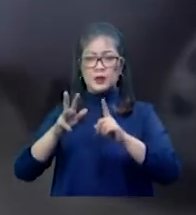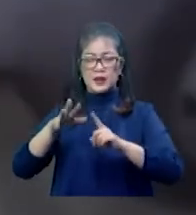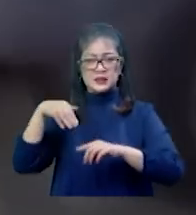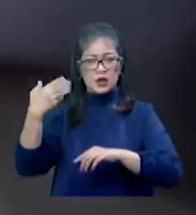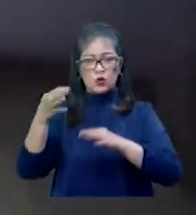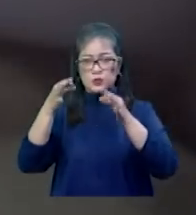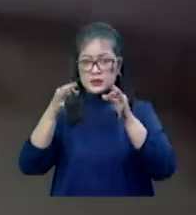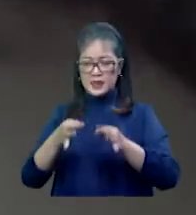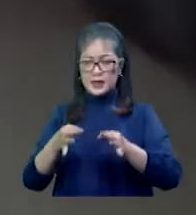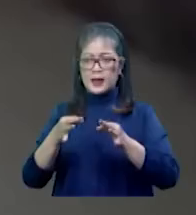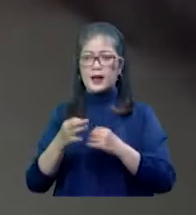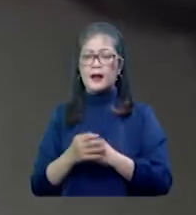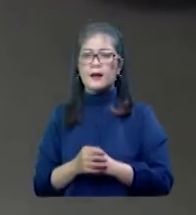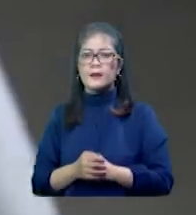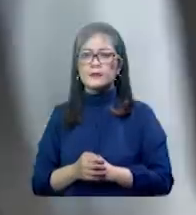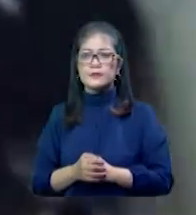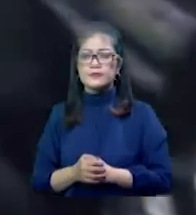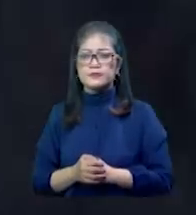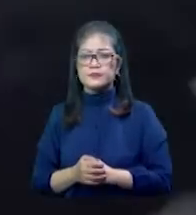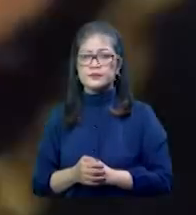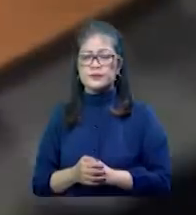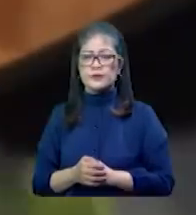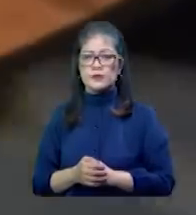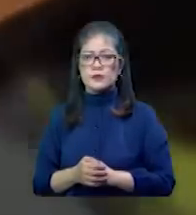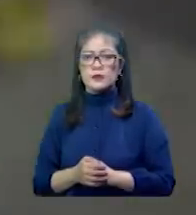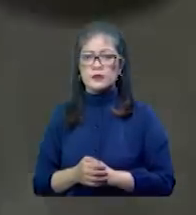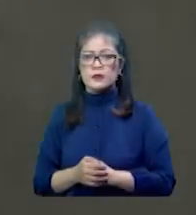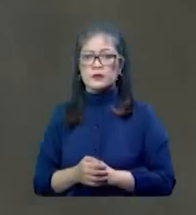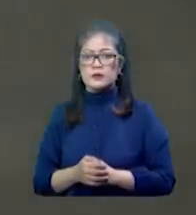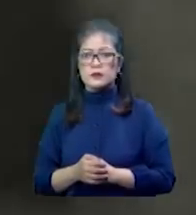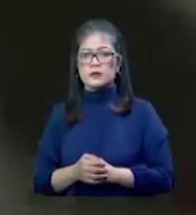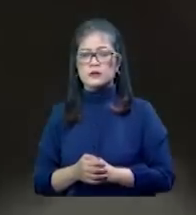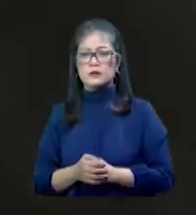Dari Makassar, Sulawesi Selatan, Leo Muhammad Nur, iNews, melaporkan.